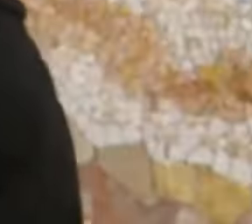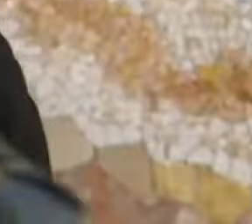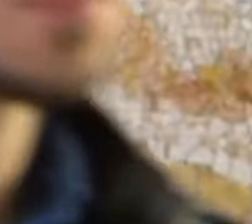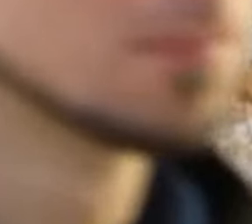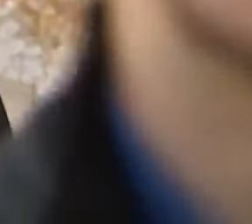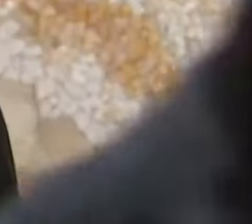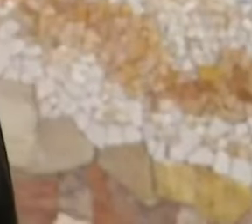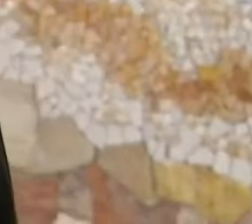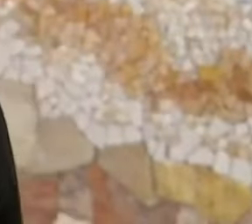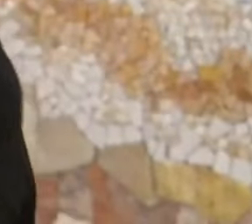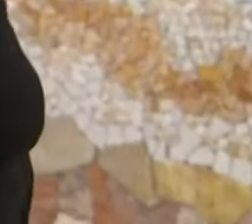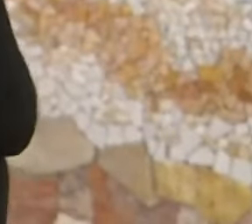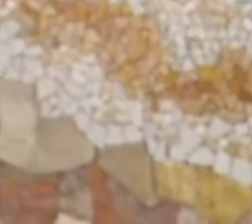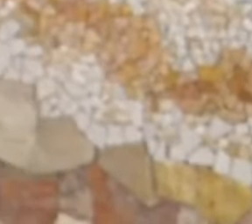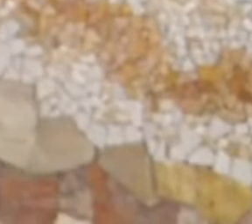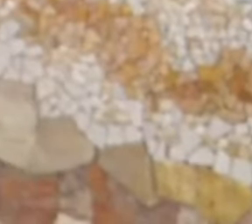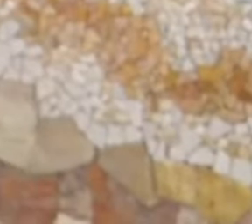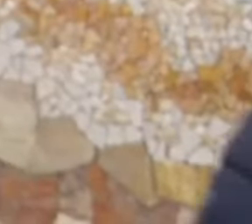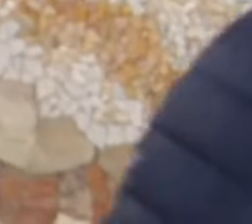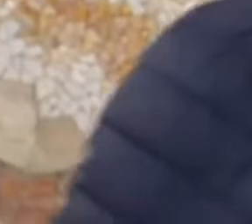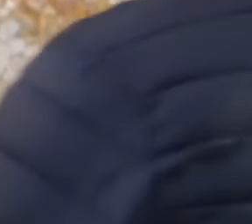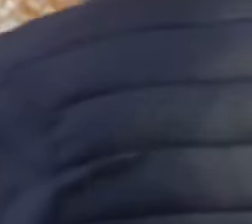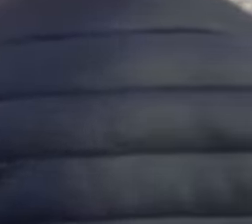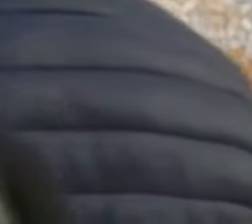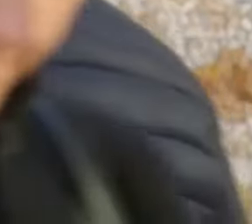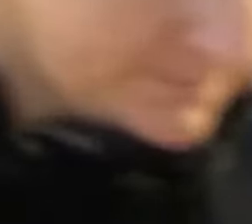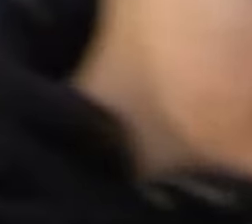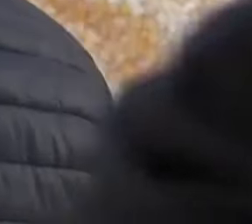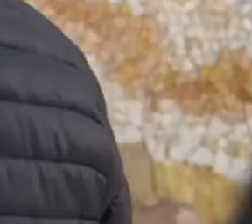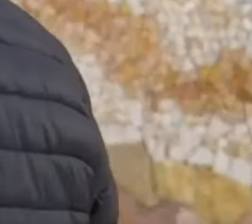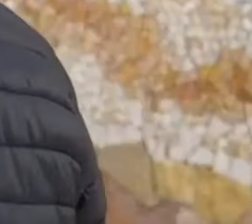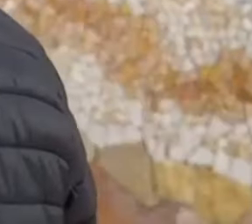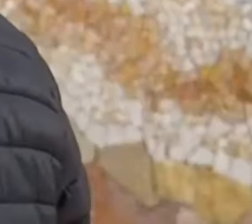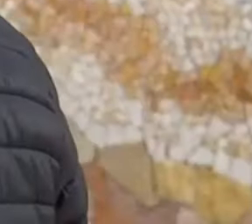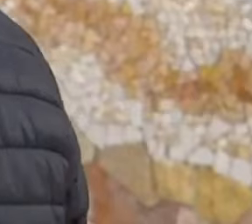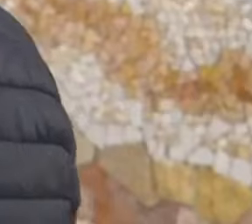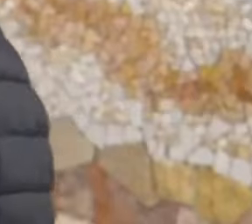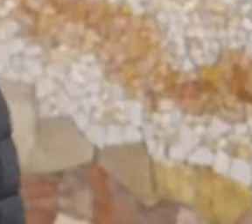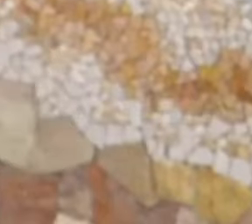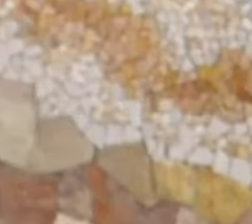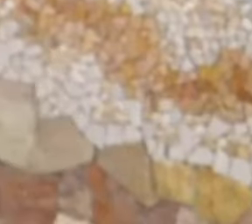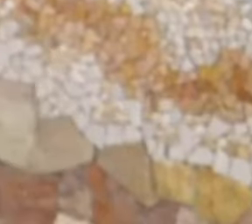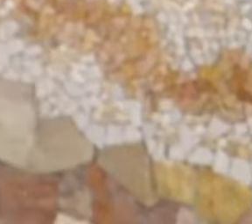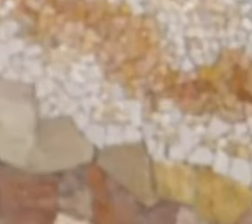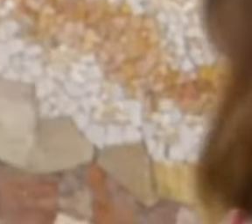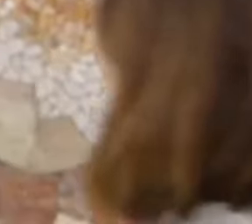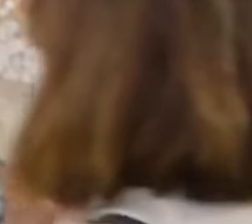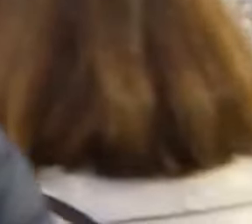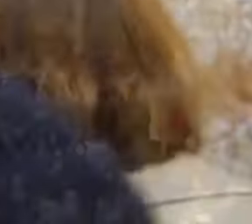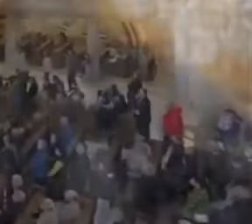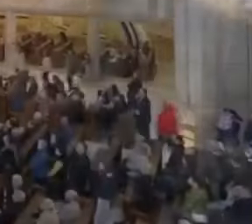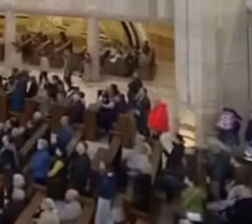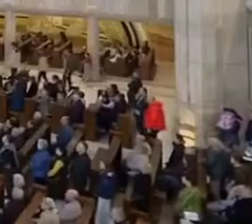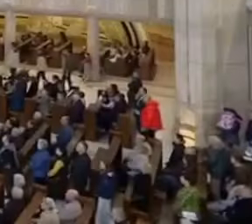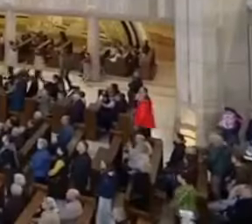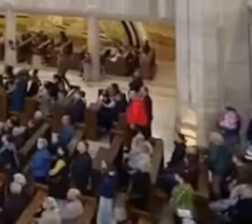niczego pasterzem moim jest pan